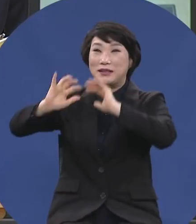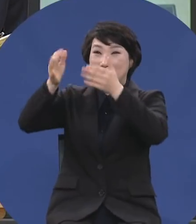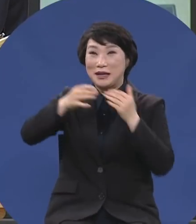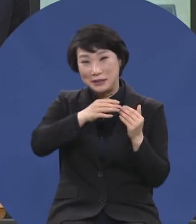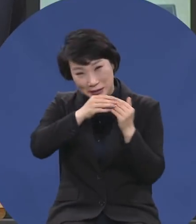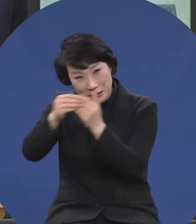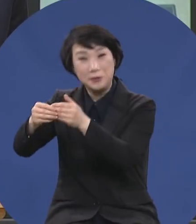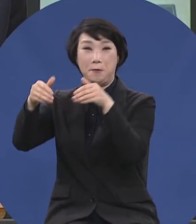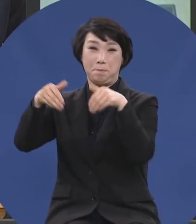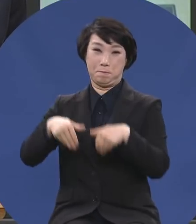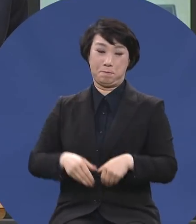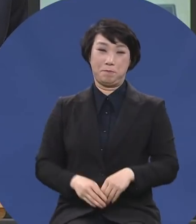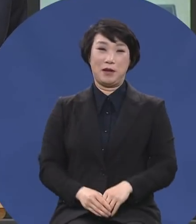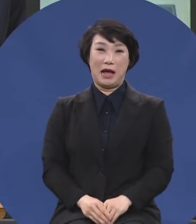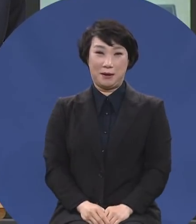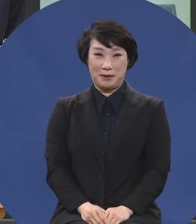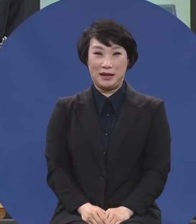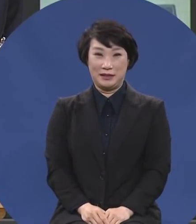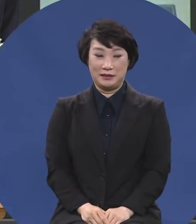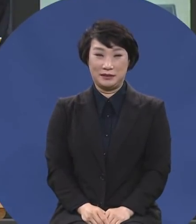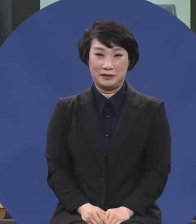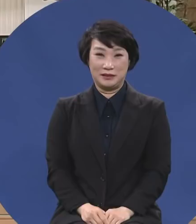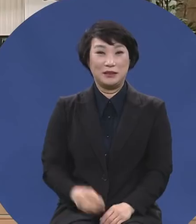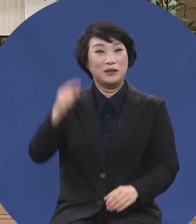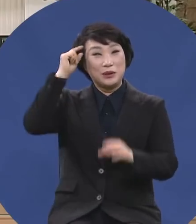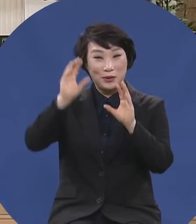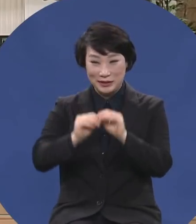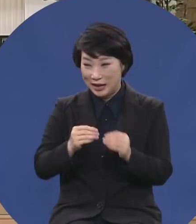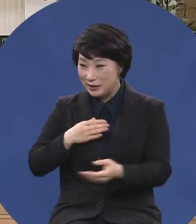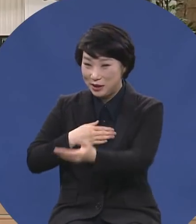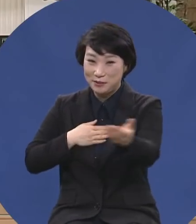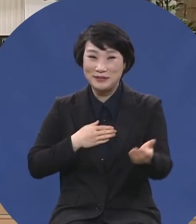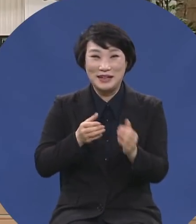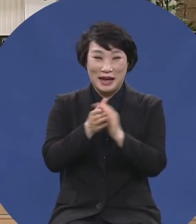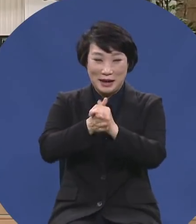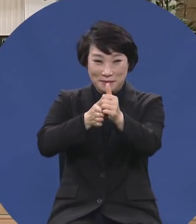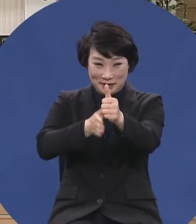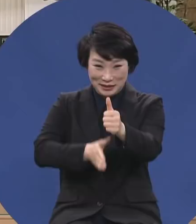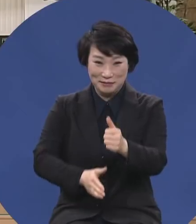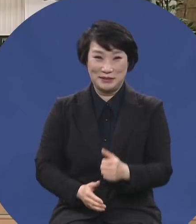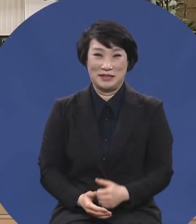나라까지 인도하게 하라 이 말입니다. 동의하시면 아멘 합시다.